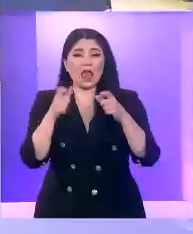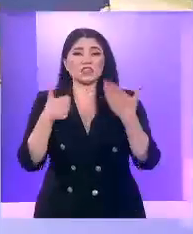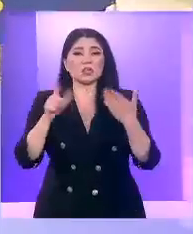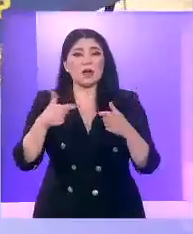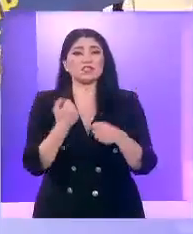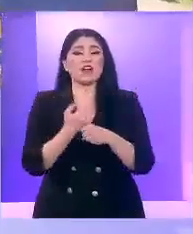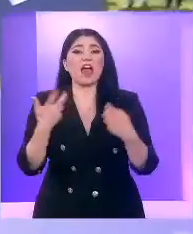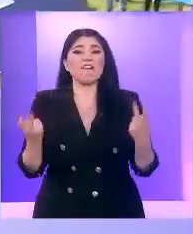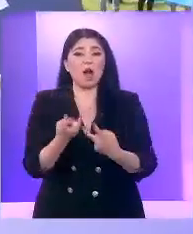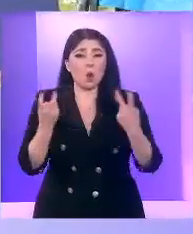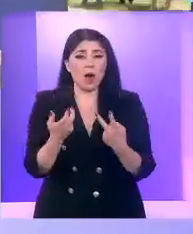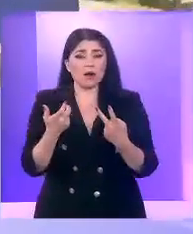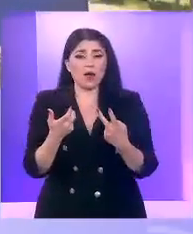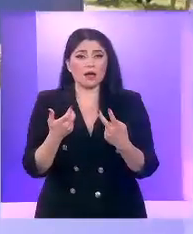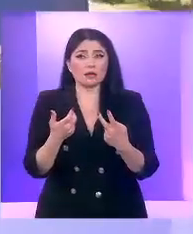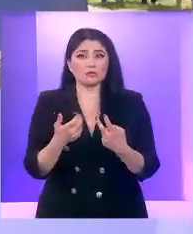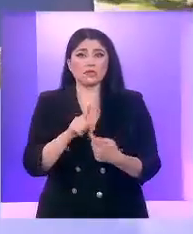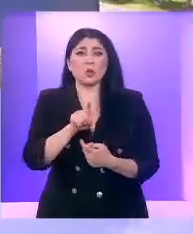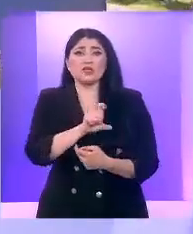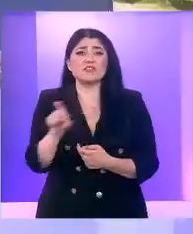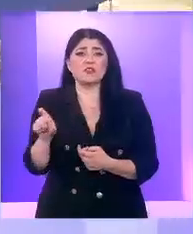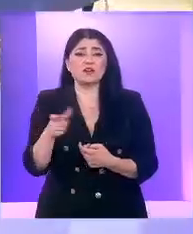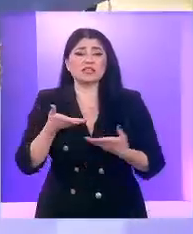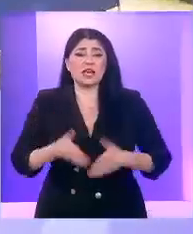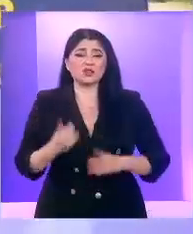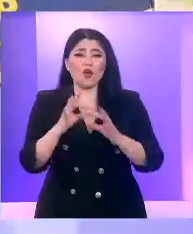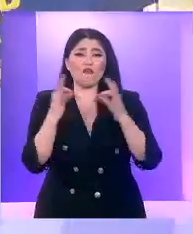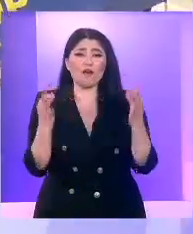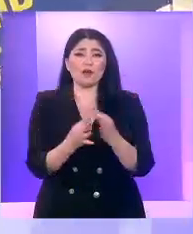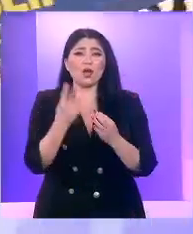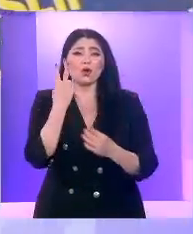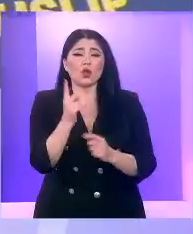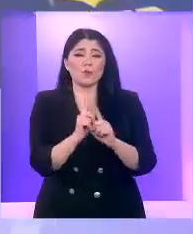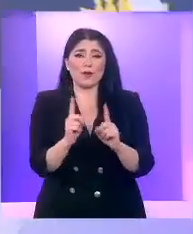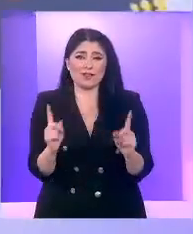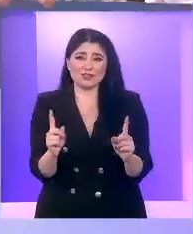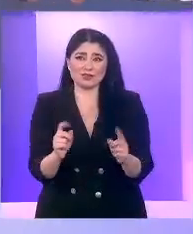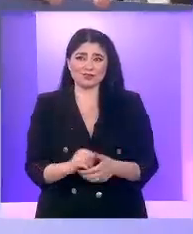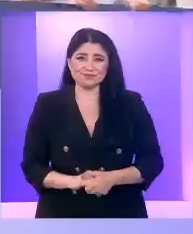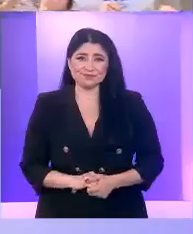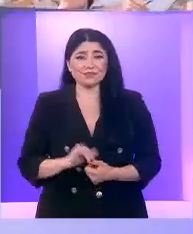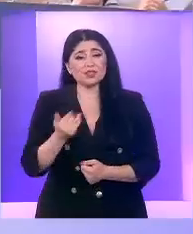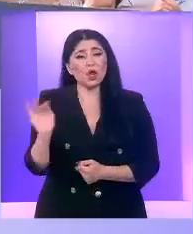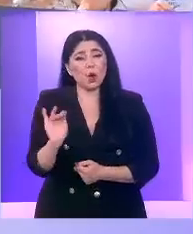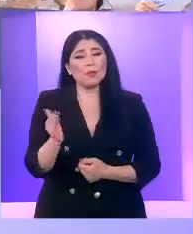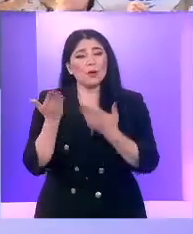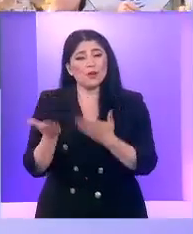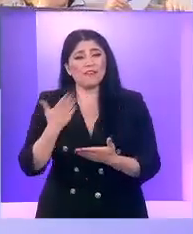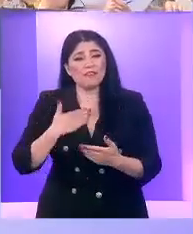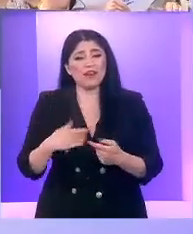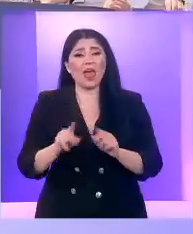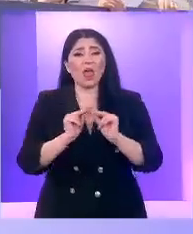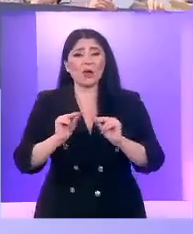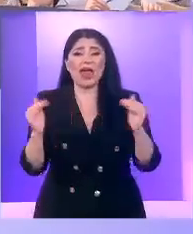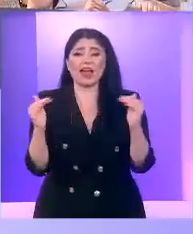evaluare. Da? El n-are nicio vină că s-a născut într-o familie cu două cadre didactice. Și copilul meu vrea o educație de